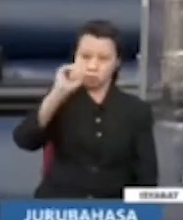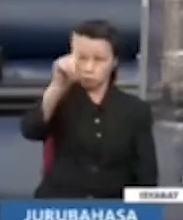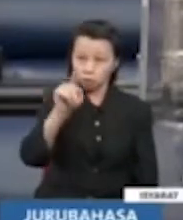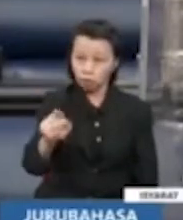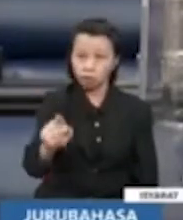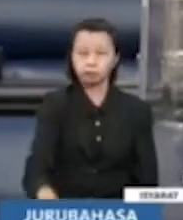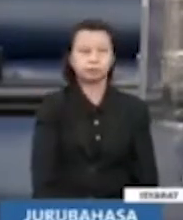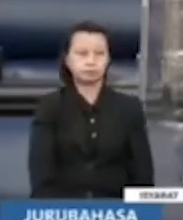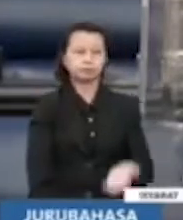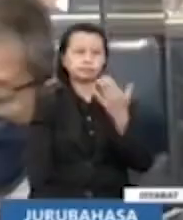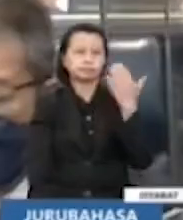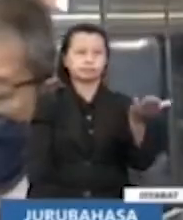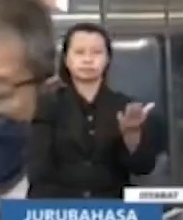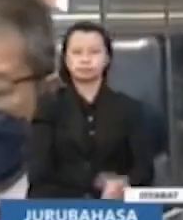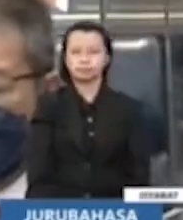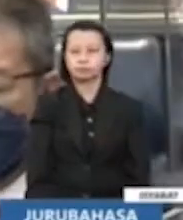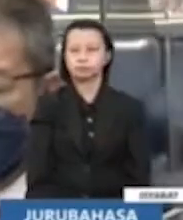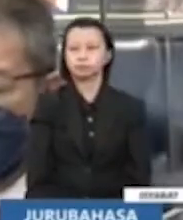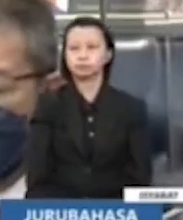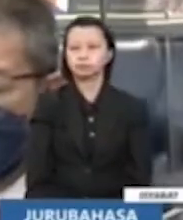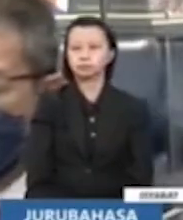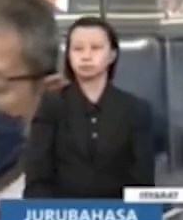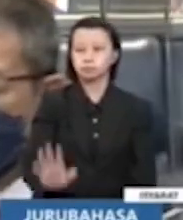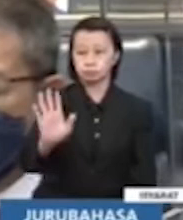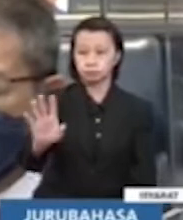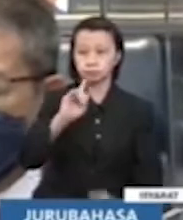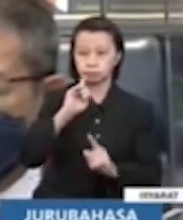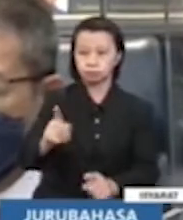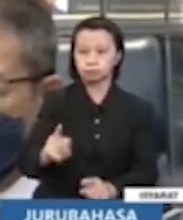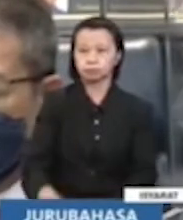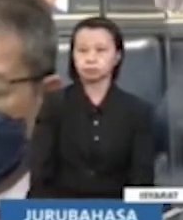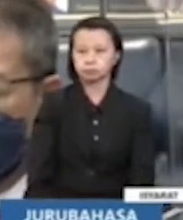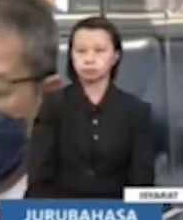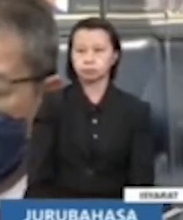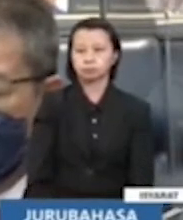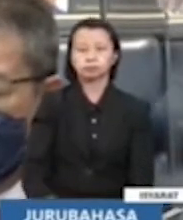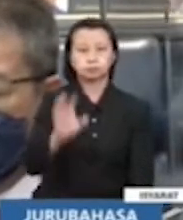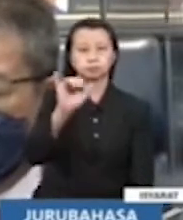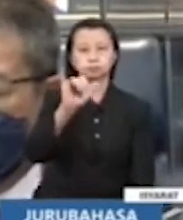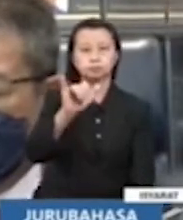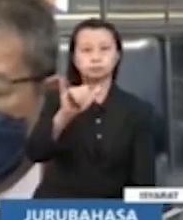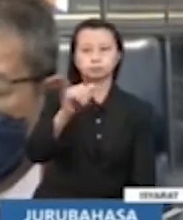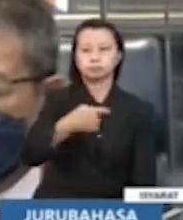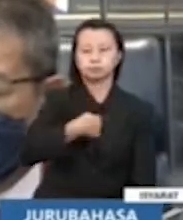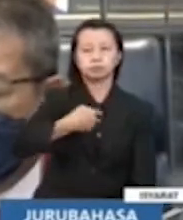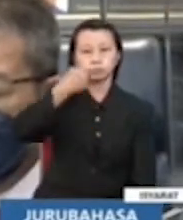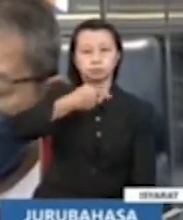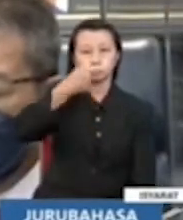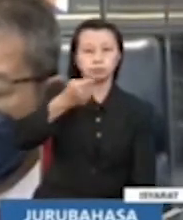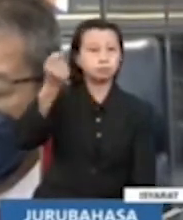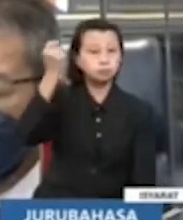Anto. Terima kasih. Kalau boleh jawab sekali dengan Yang Mohd Lemah Bantai tadi. Ya, Tuan Yang Dipertua, saya dah katakan